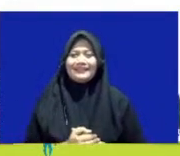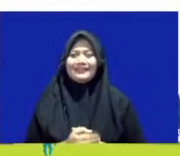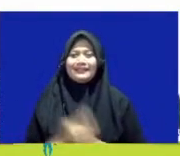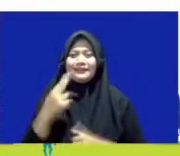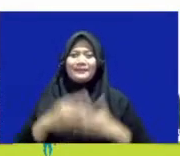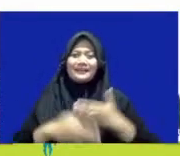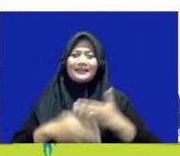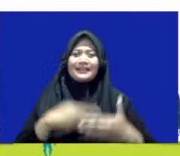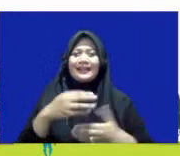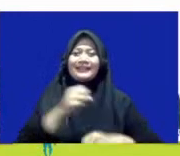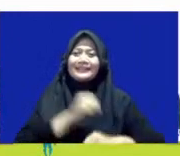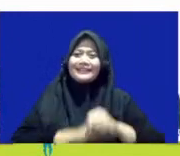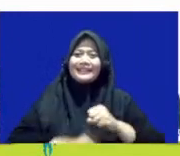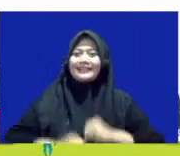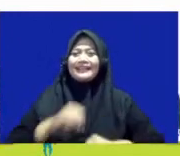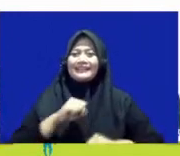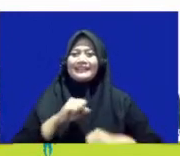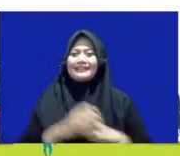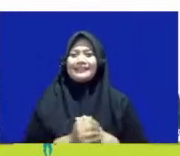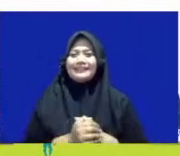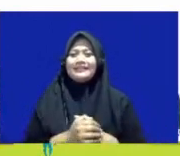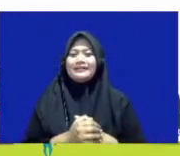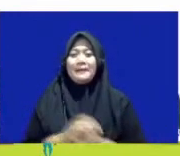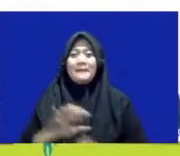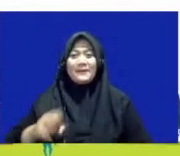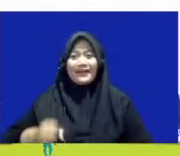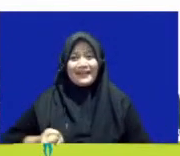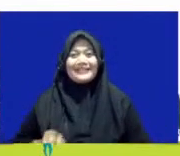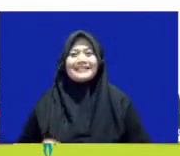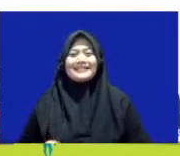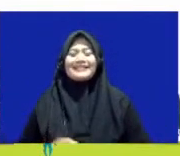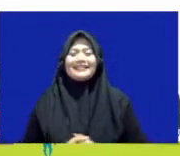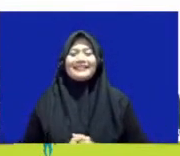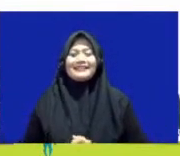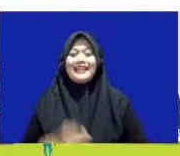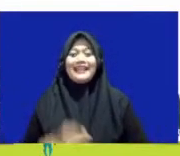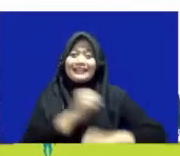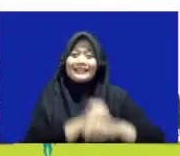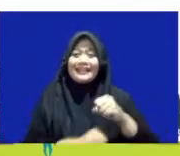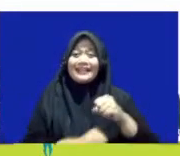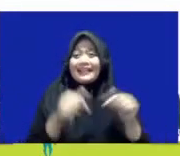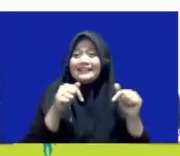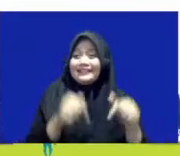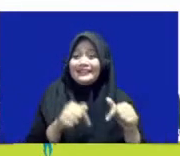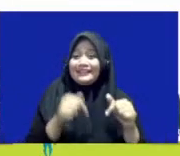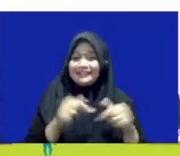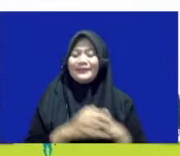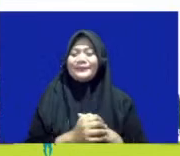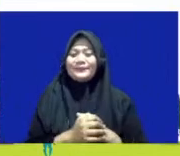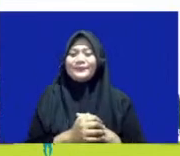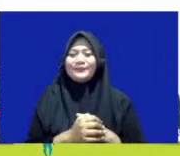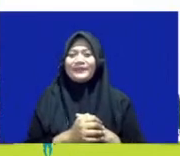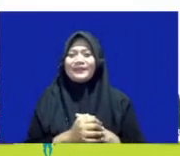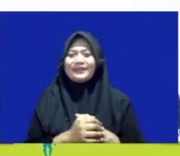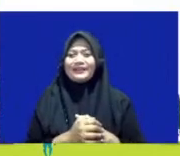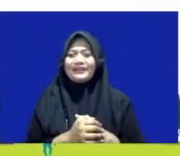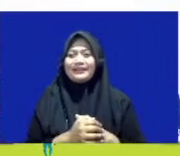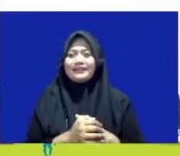di Bangladesh. Kegiatan ini adalah bagian dari